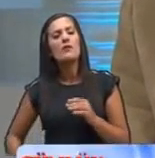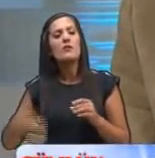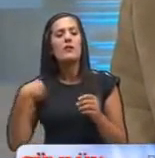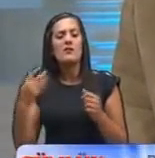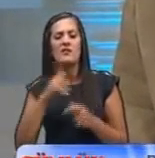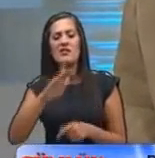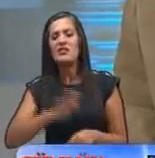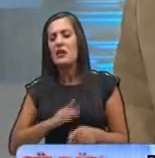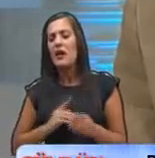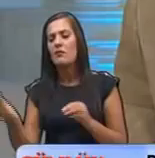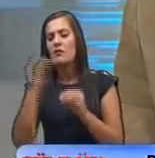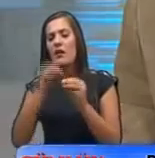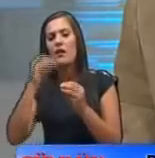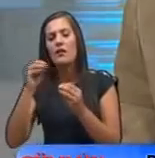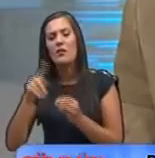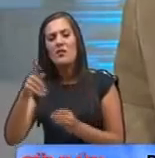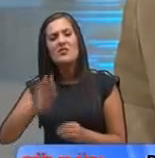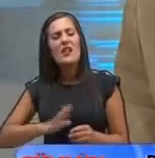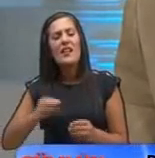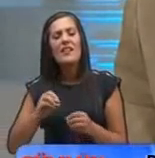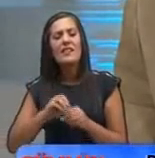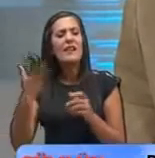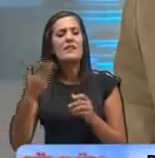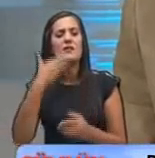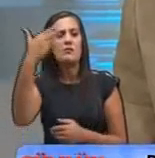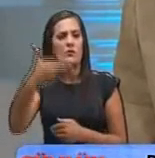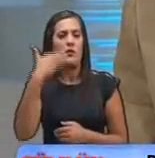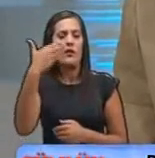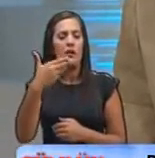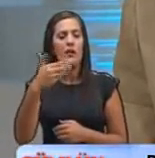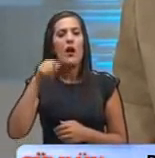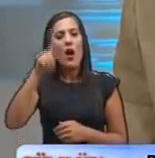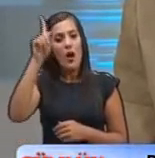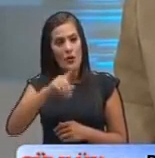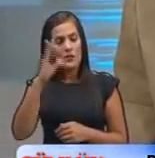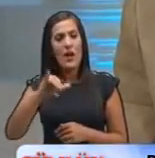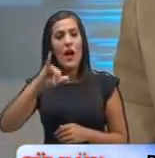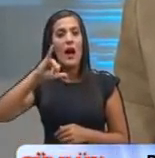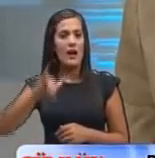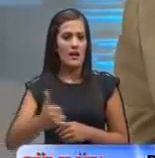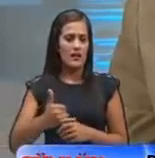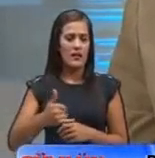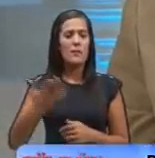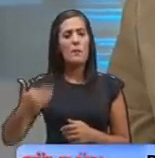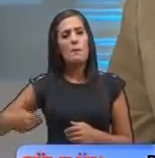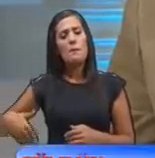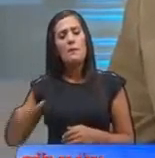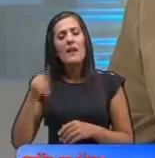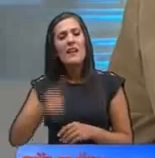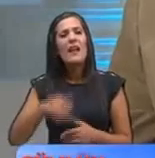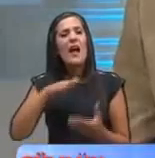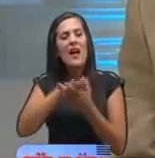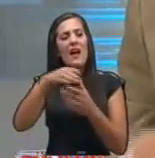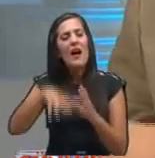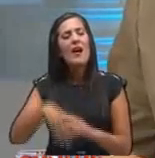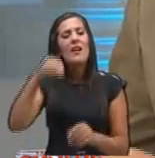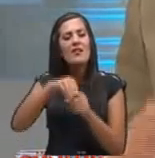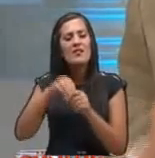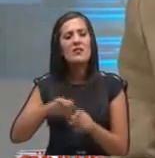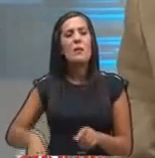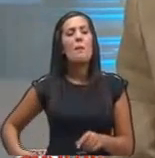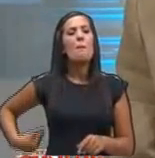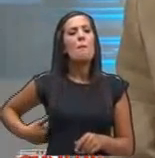Bu şikayetleri nasıl toparlarız, nasıl özetleriz? Öncelikle ağrı, yani bacakta belden başlayan kalçasına